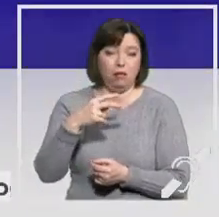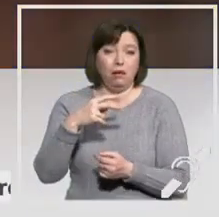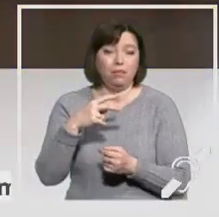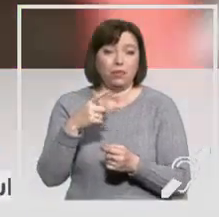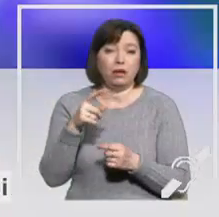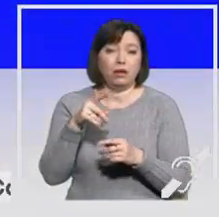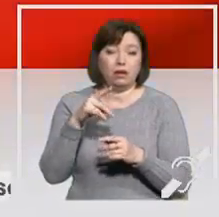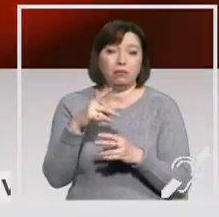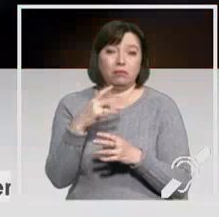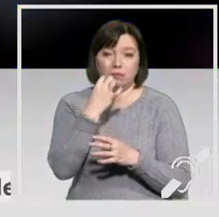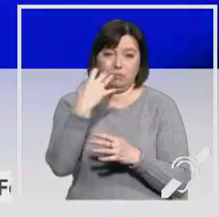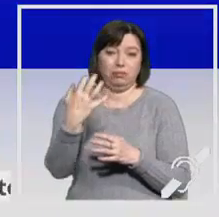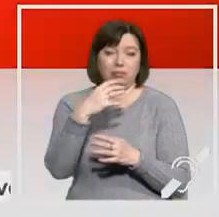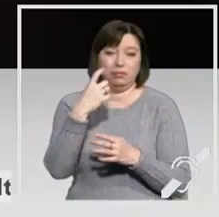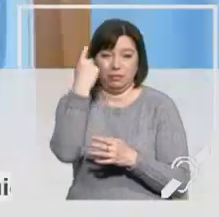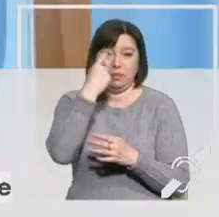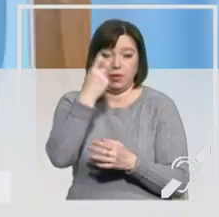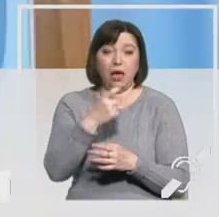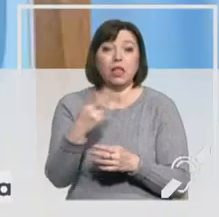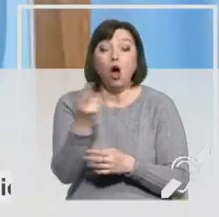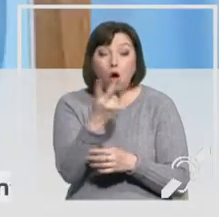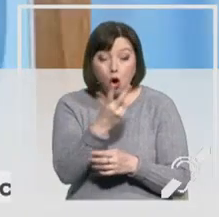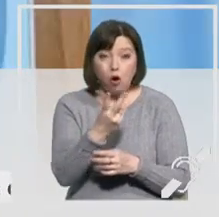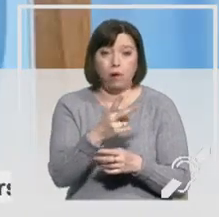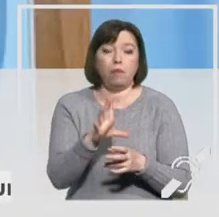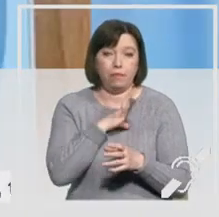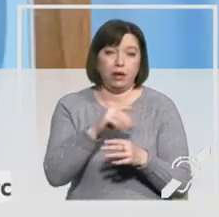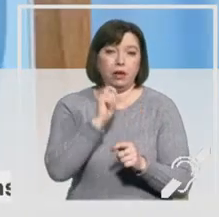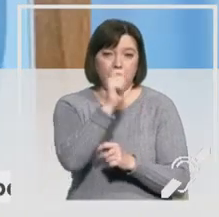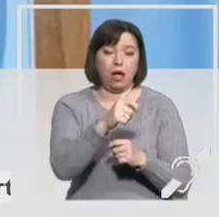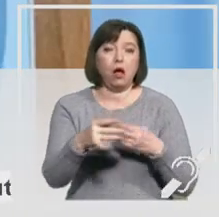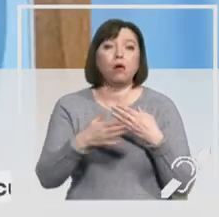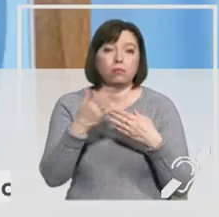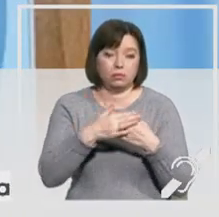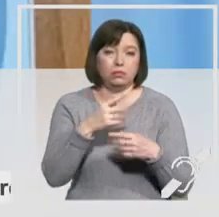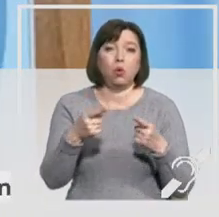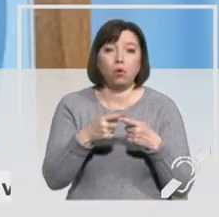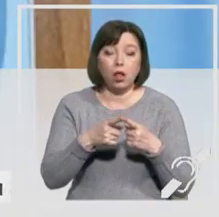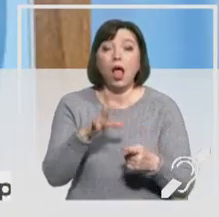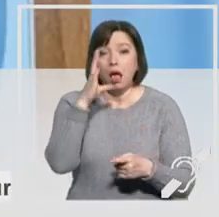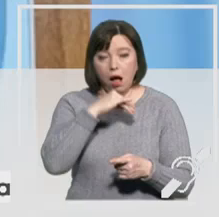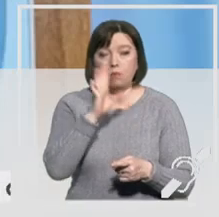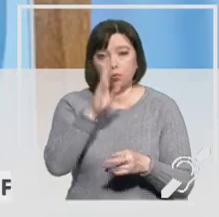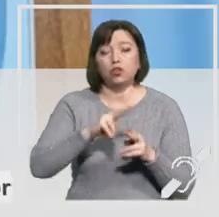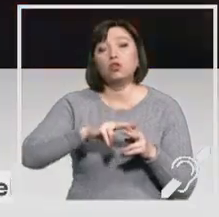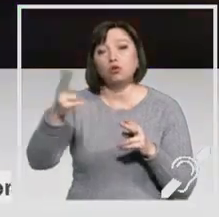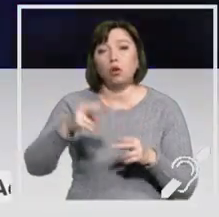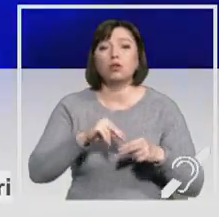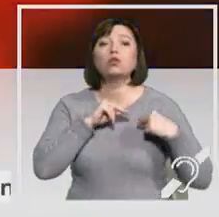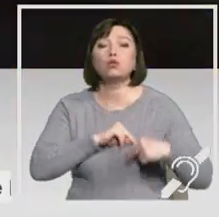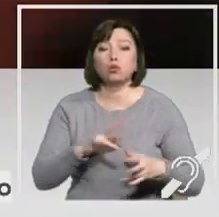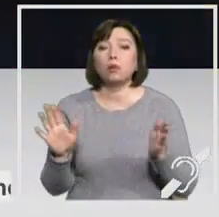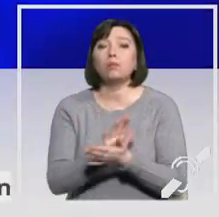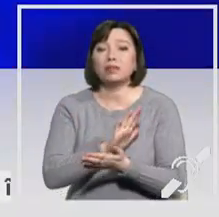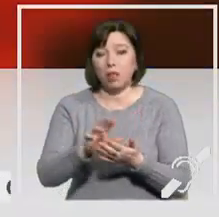alcool în aerul expirat ambii șoferi s au ales cu dosare penale și riscă să facă muncă n remunerate în folosul